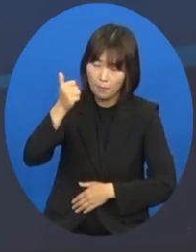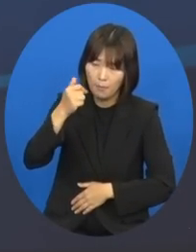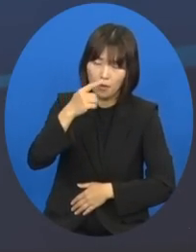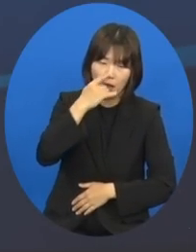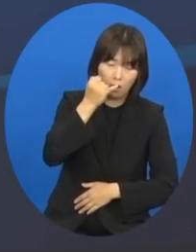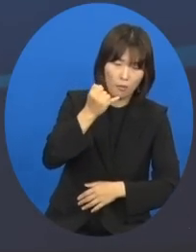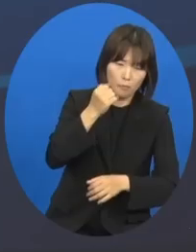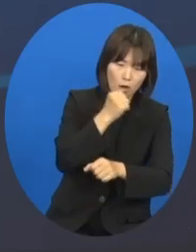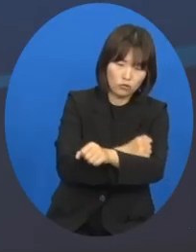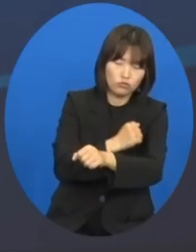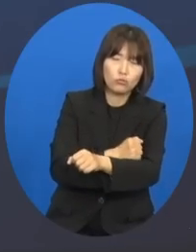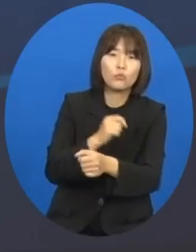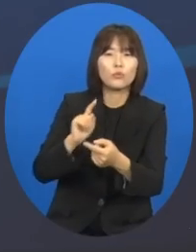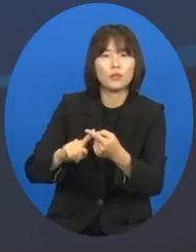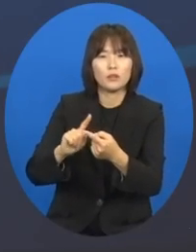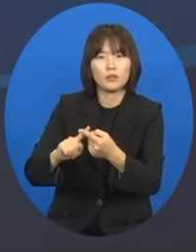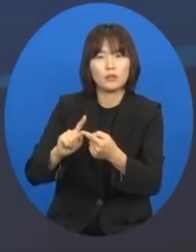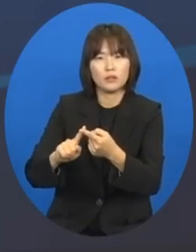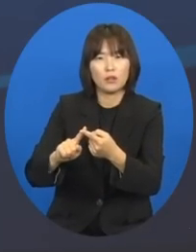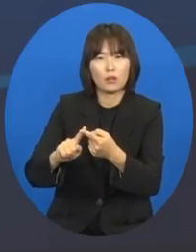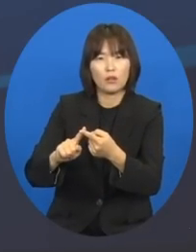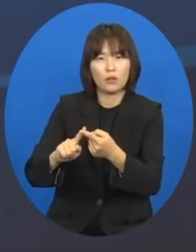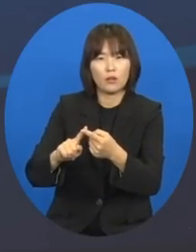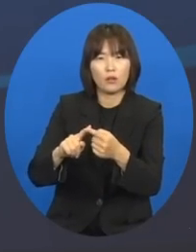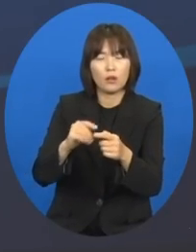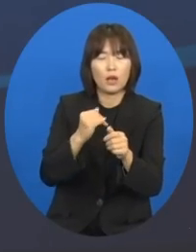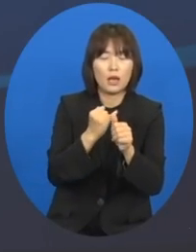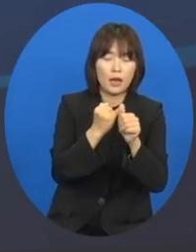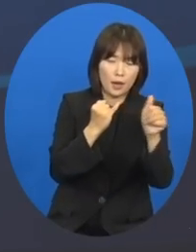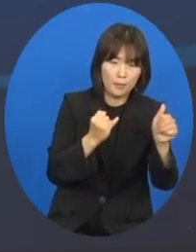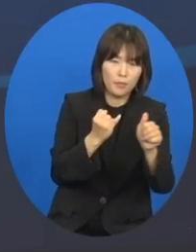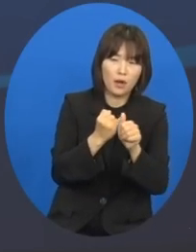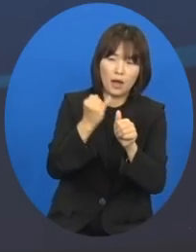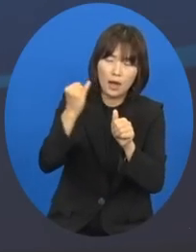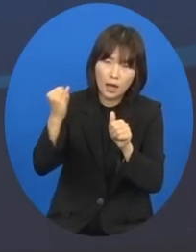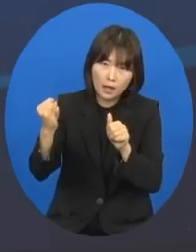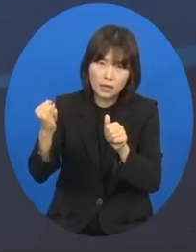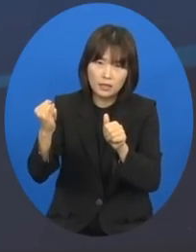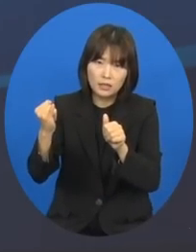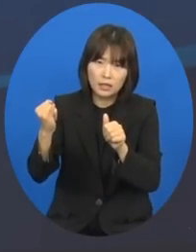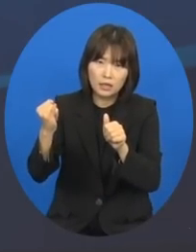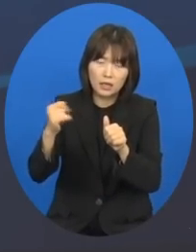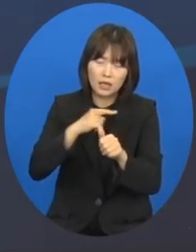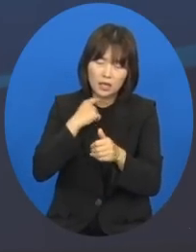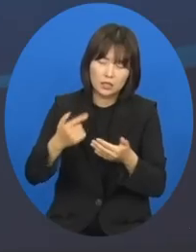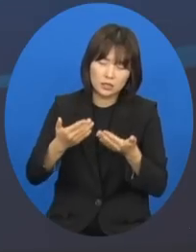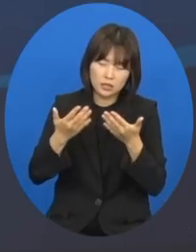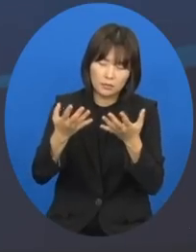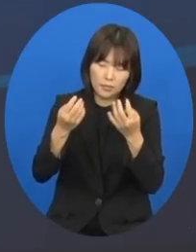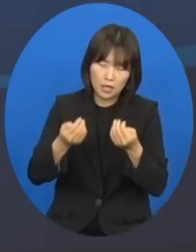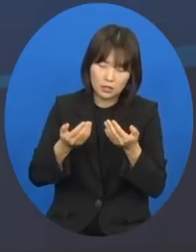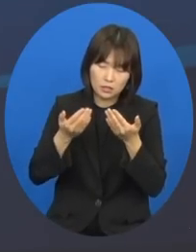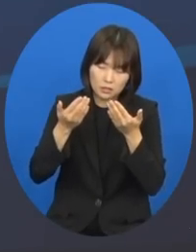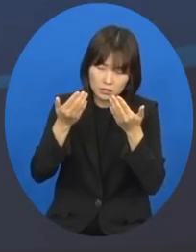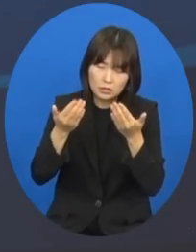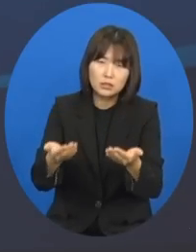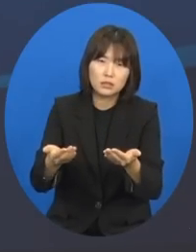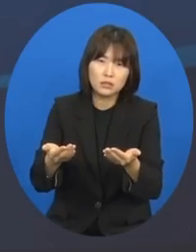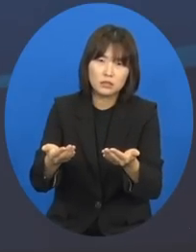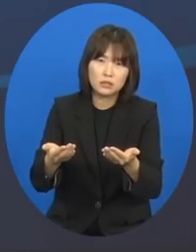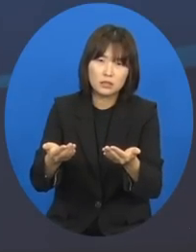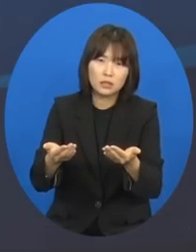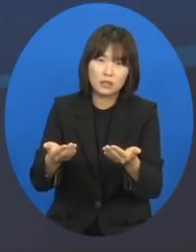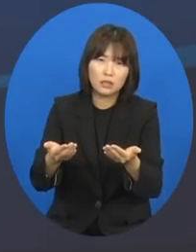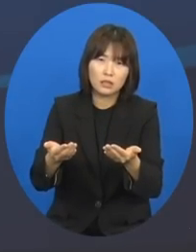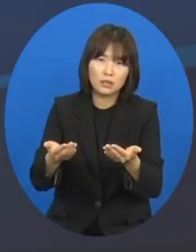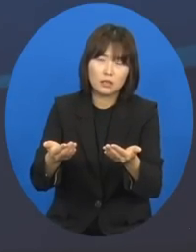수고에 대해서 남편의 자리에서 아내의 자리에서 얼마나 많은 희생을 했는지 하나님 나는